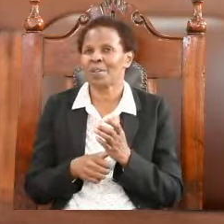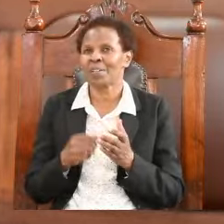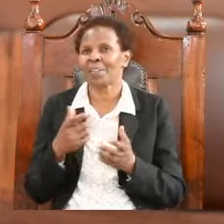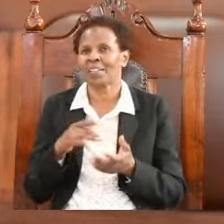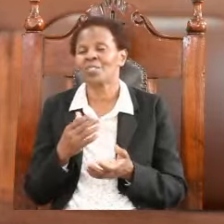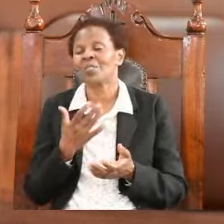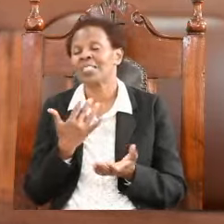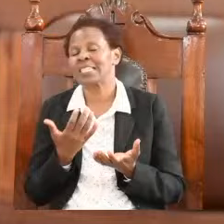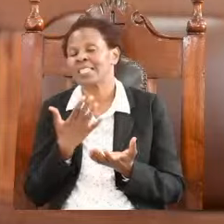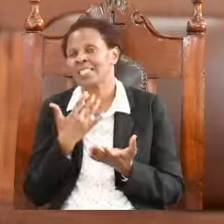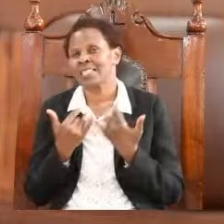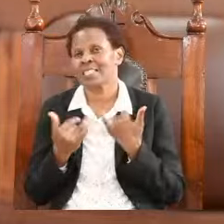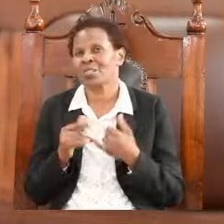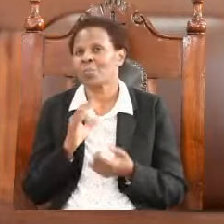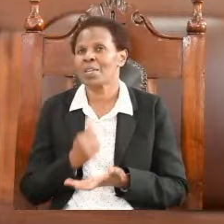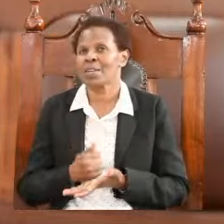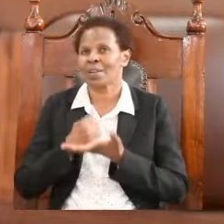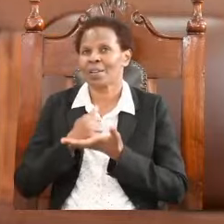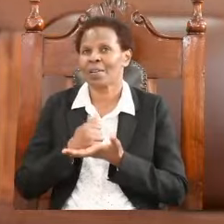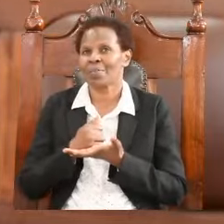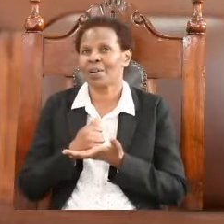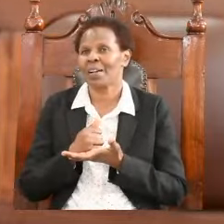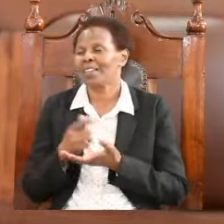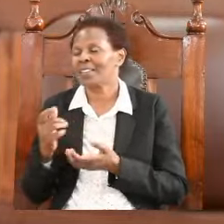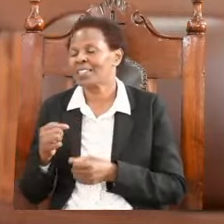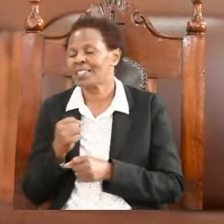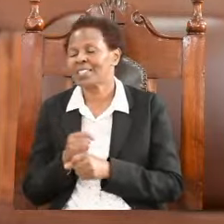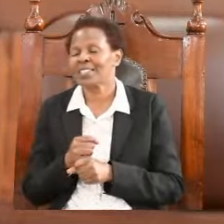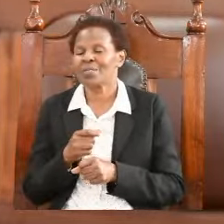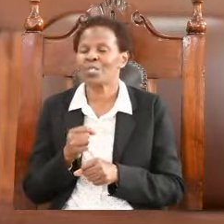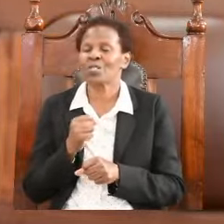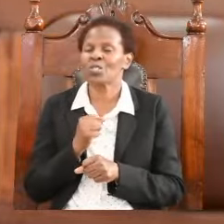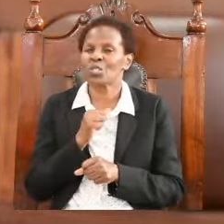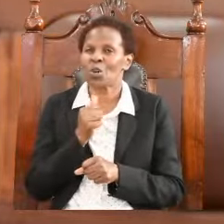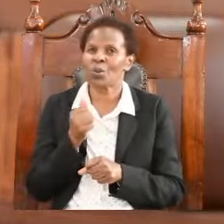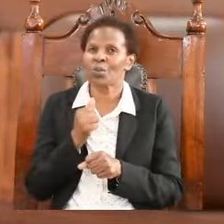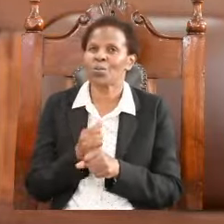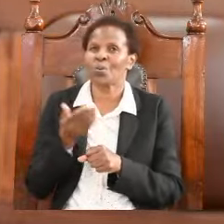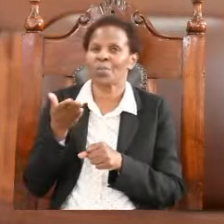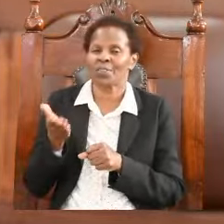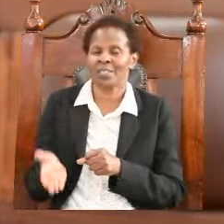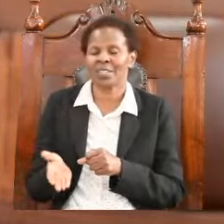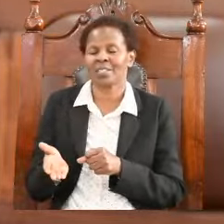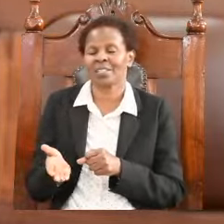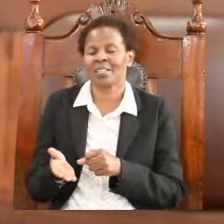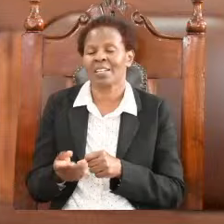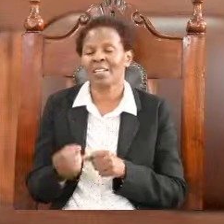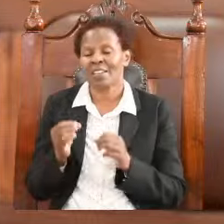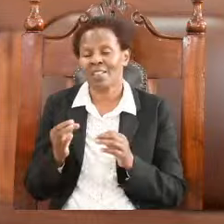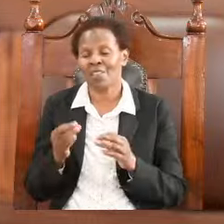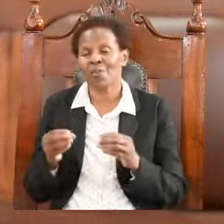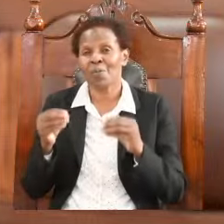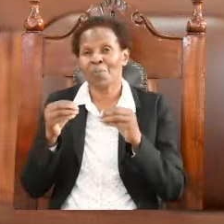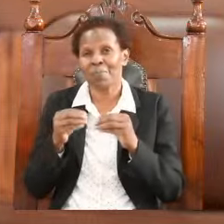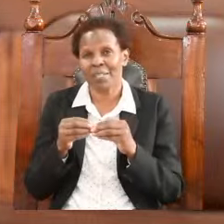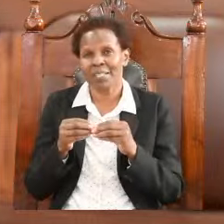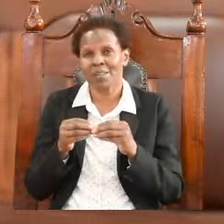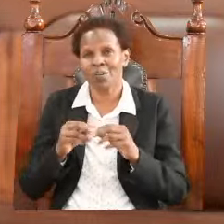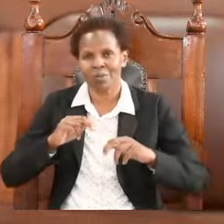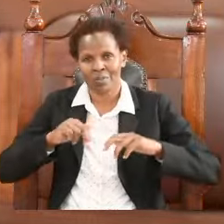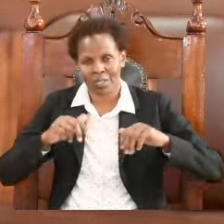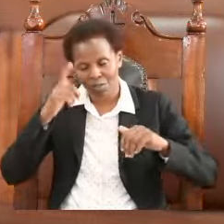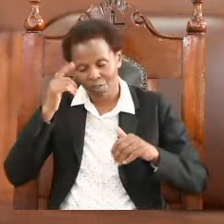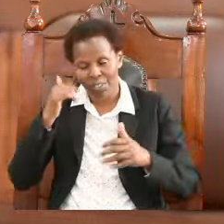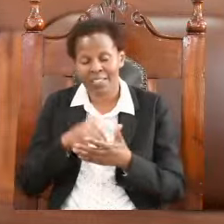ni kanitha tukwire hi kanitha witu nduthiaga uguo ngicemanya na mundu akwire ni turi na constitution ona no uthi umiethe